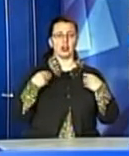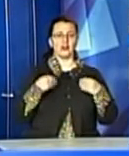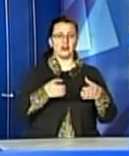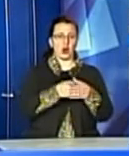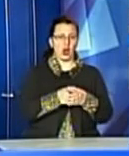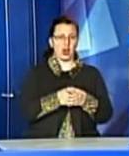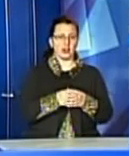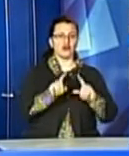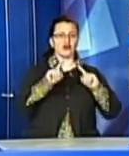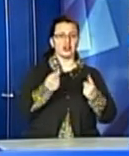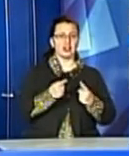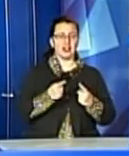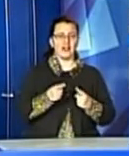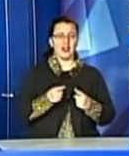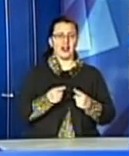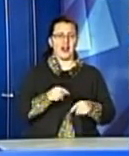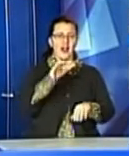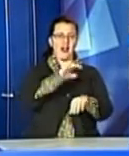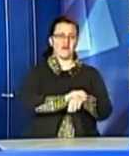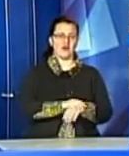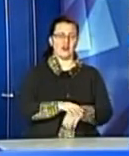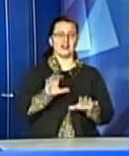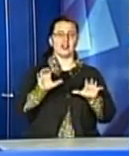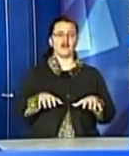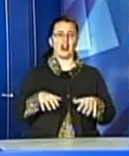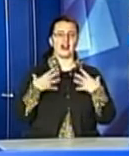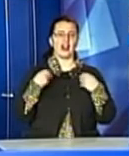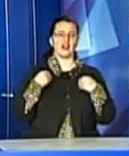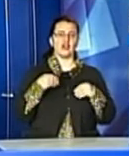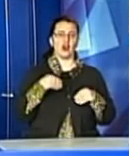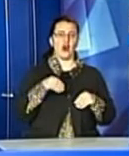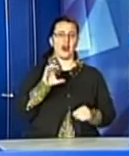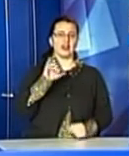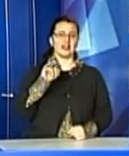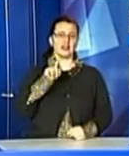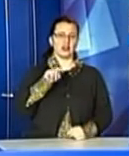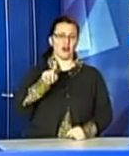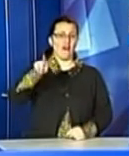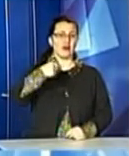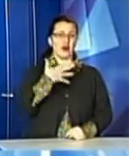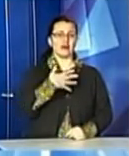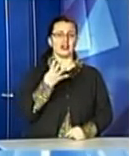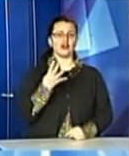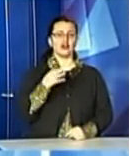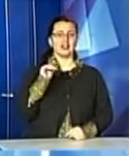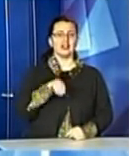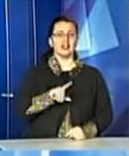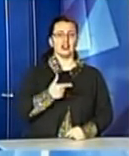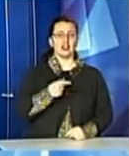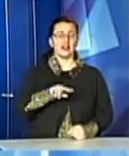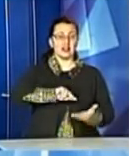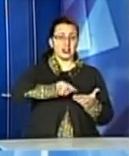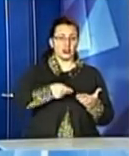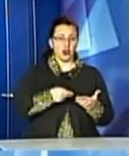гарнізону затримала на гарячому начальника Львівського СІЗО. Посадовець вимагав 54 тисячі гривень за довідку, яка підтверджувала,